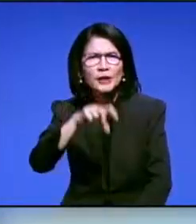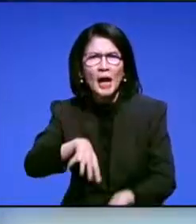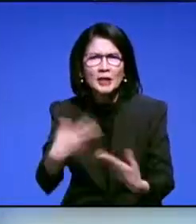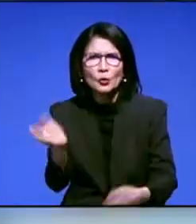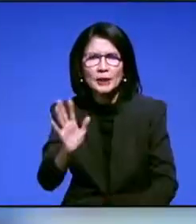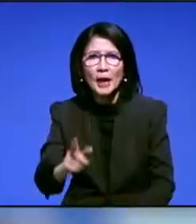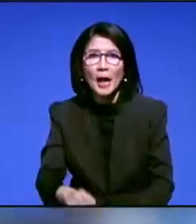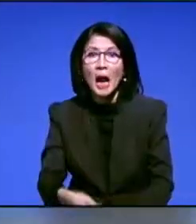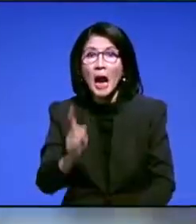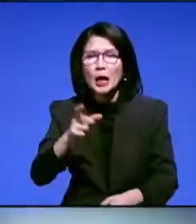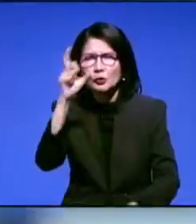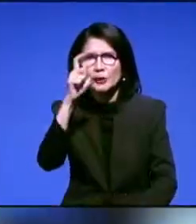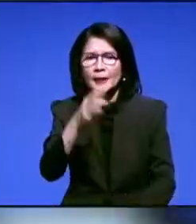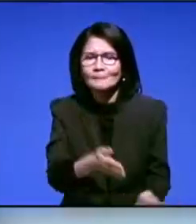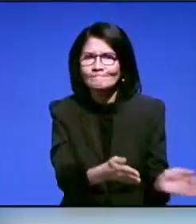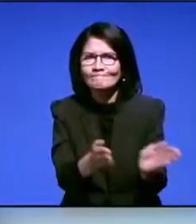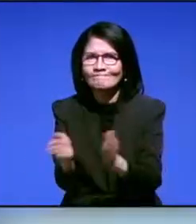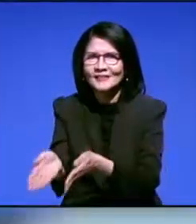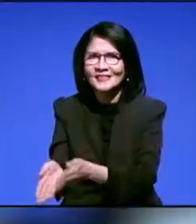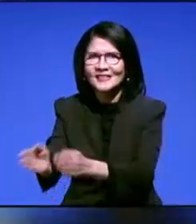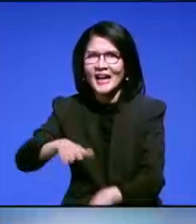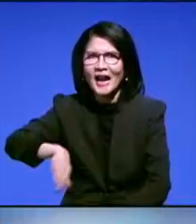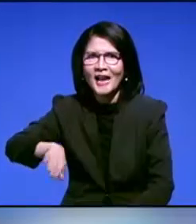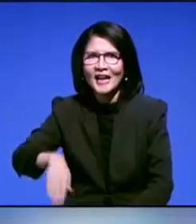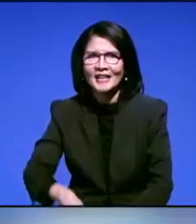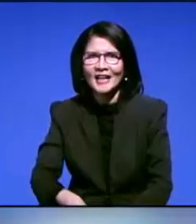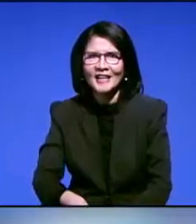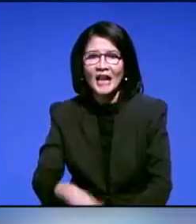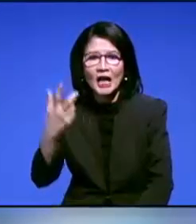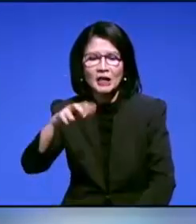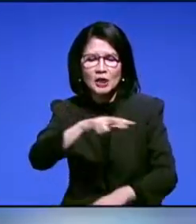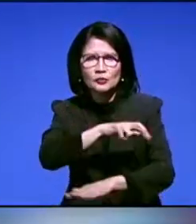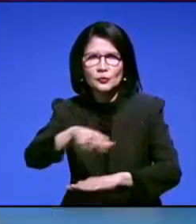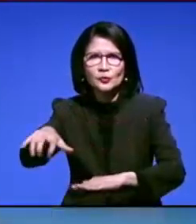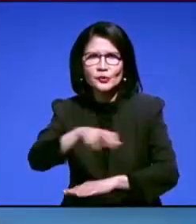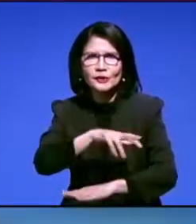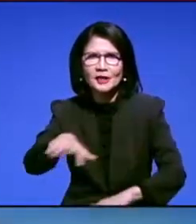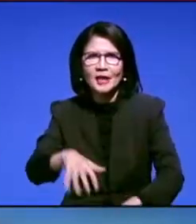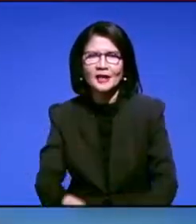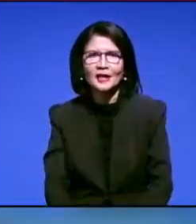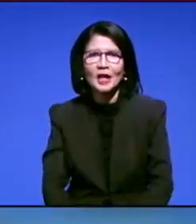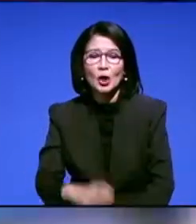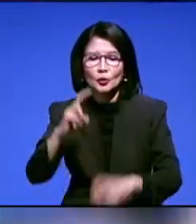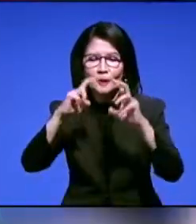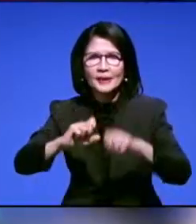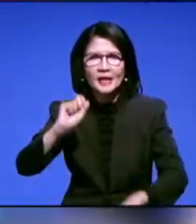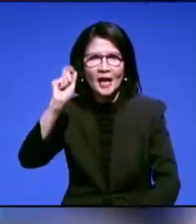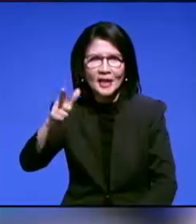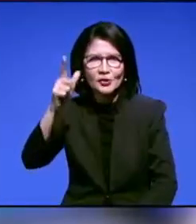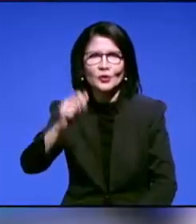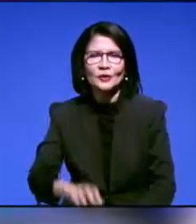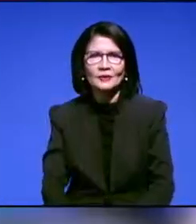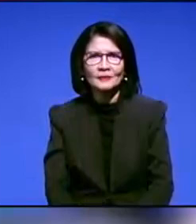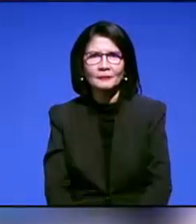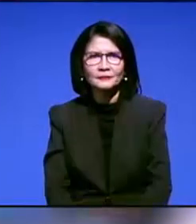iya, maka akan langsung diarahkan ke sebelah kanan untuk melakukan pengecekan dengan X-ray dan juga penindakan yang lebih lanjut. Tetapi bila dirasa memang tidak